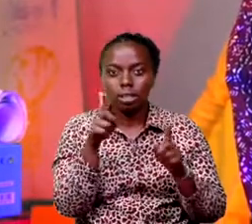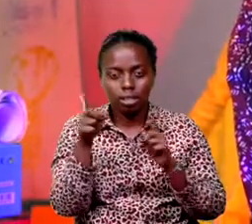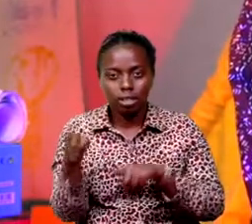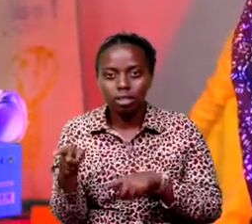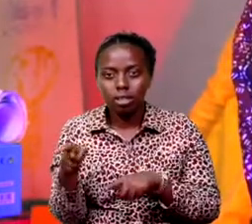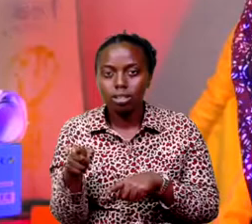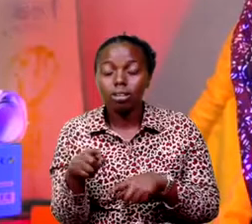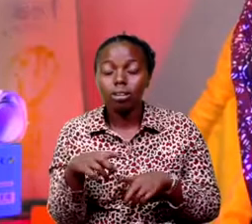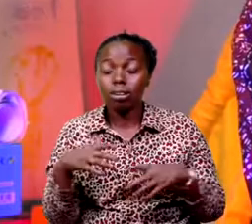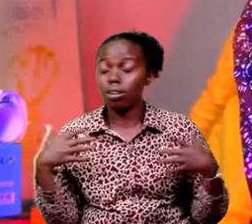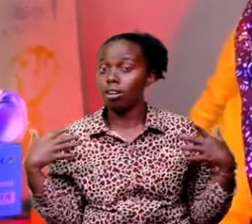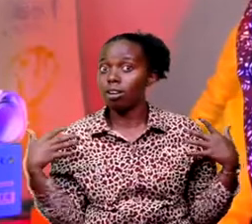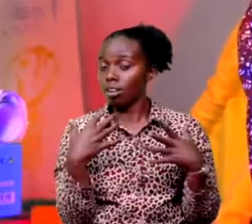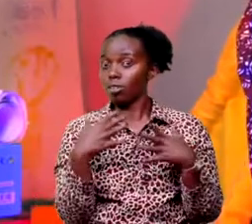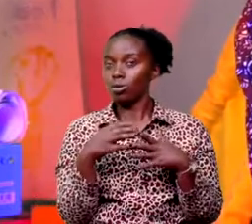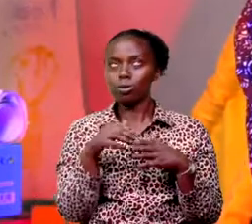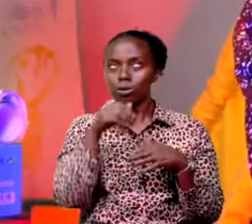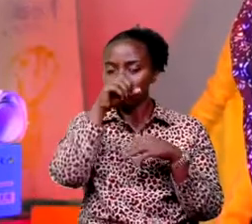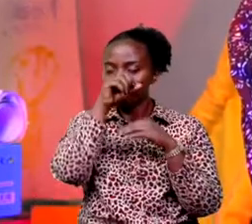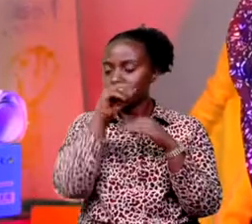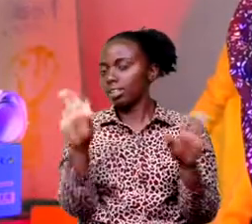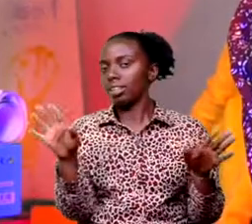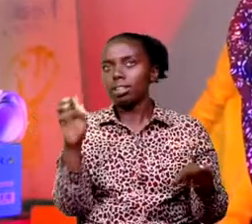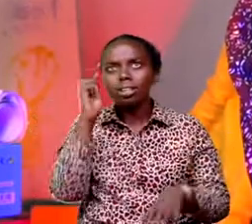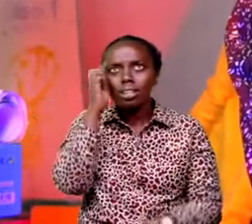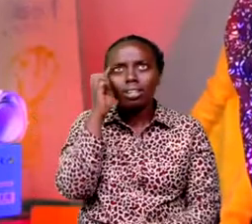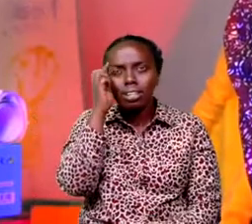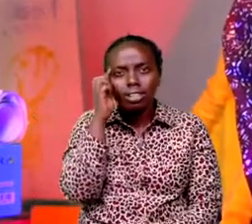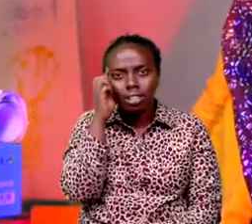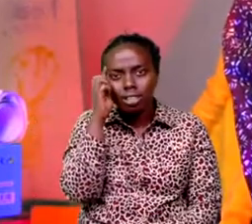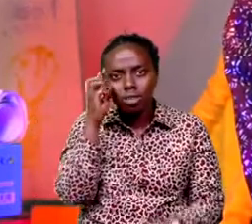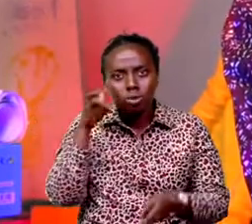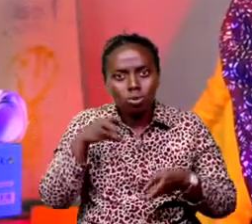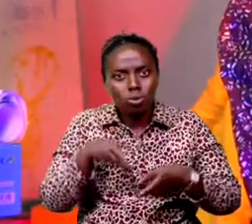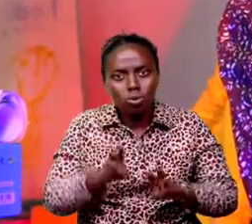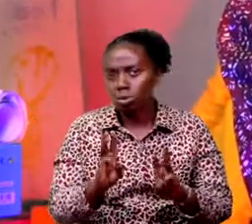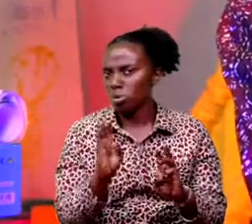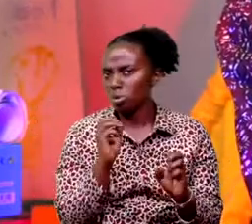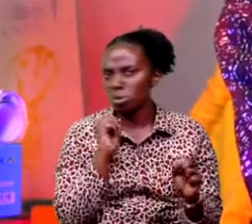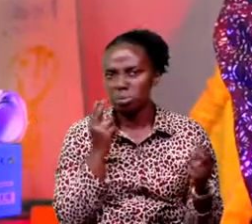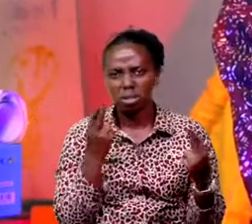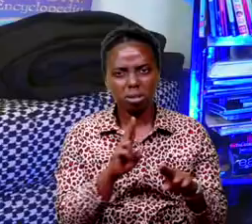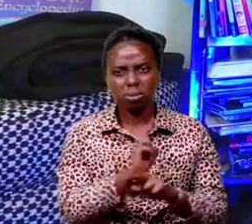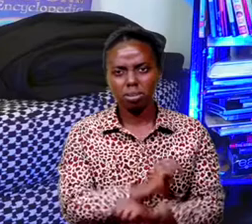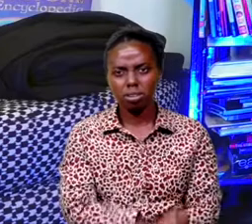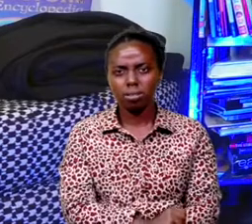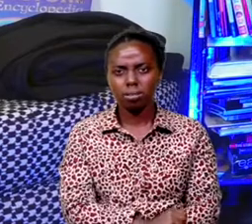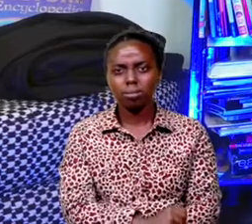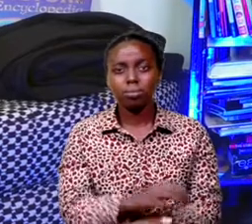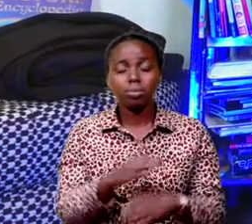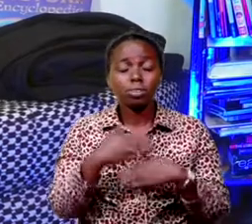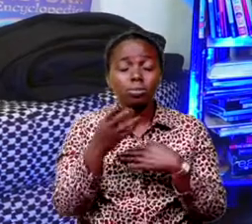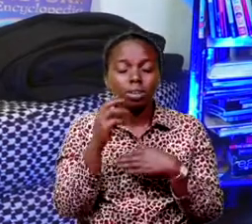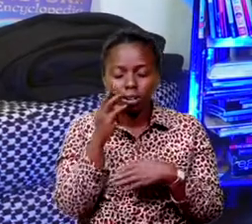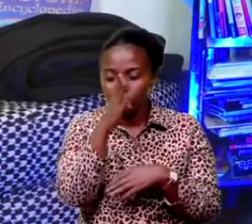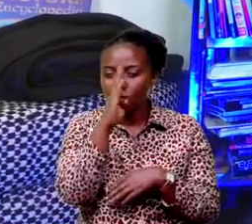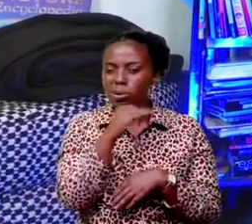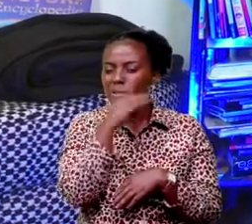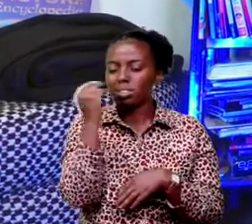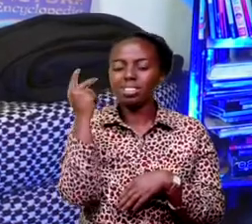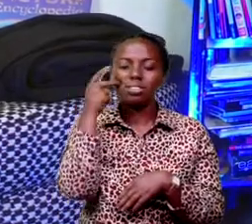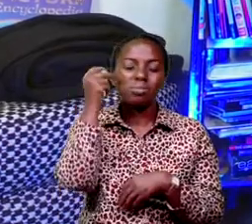nanasi aratungurwa cyane yibaza uko byazingendekeye inanasi zasaga